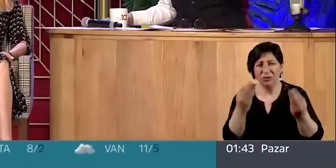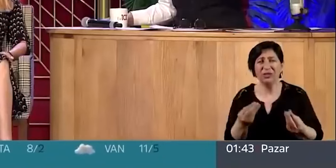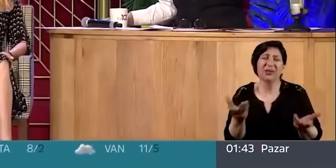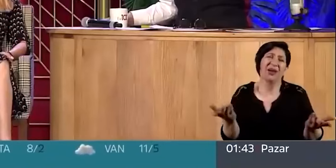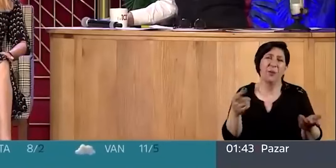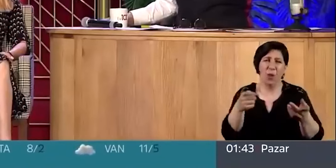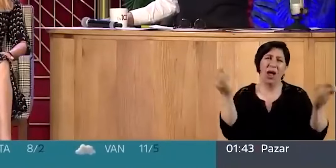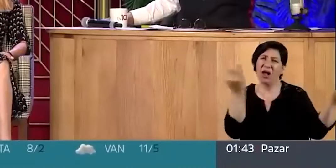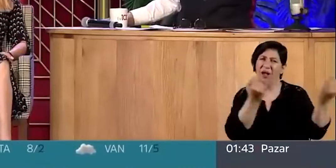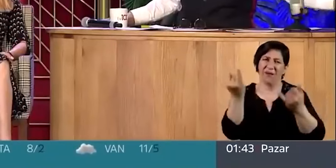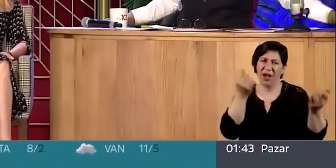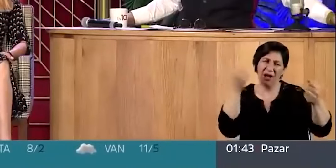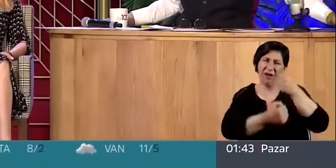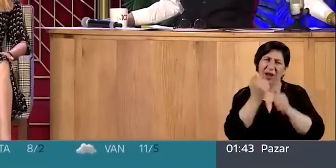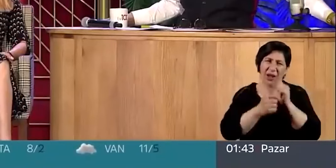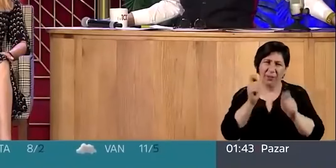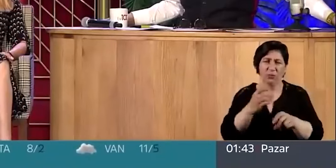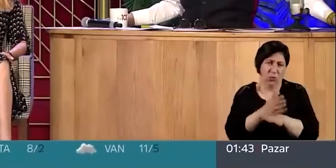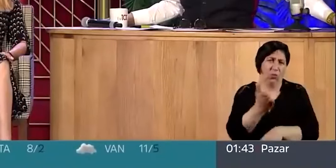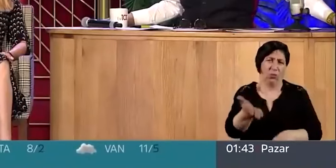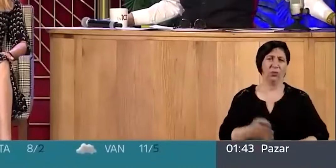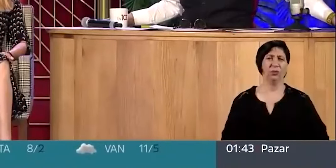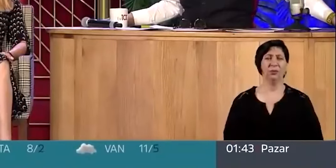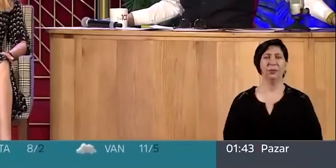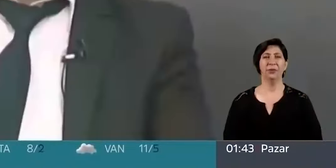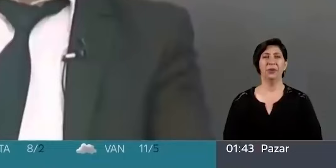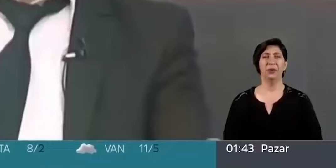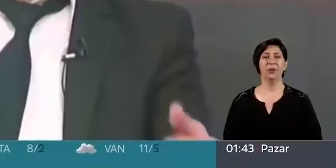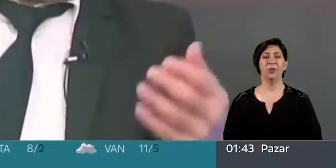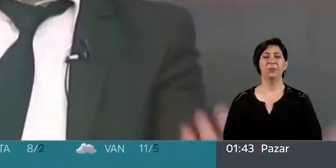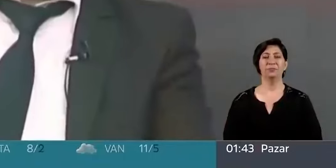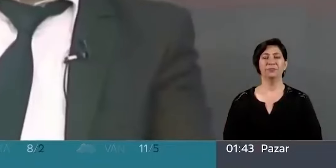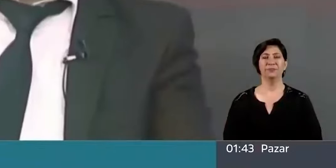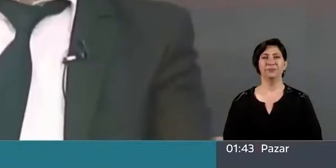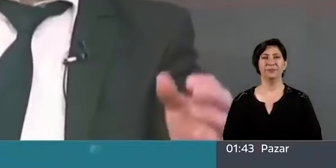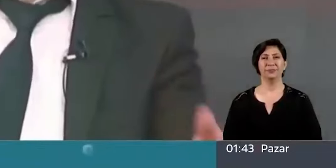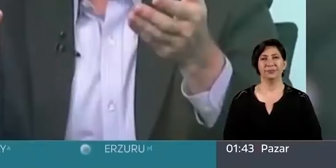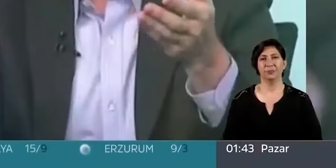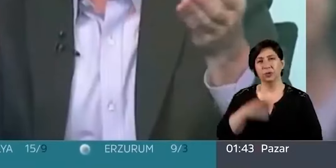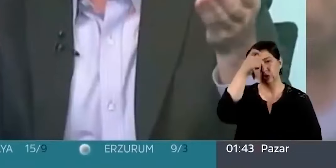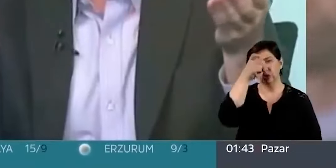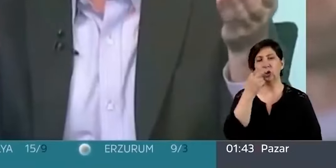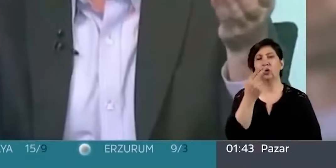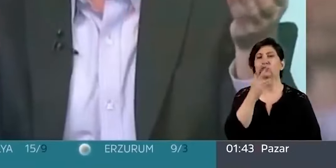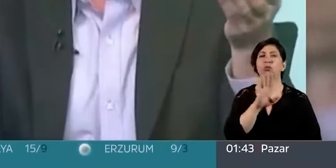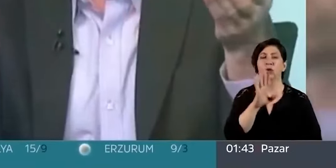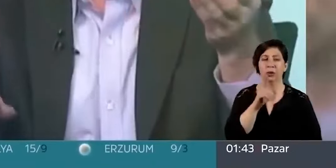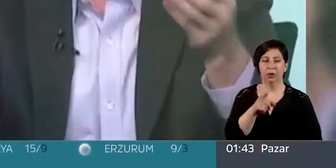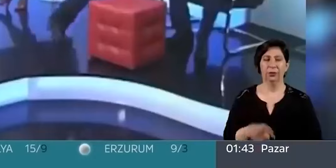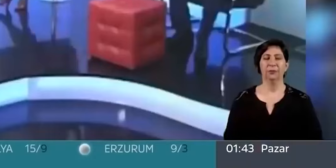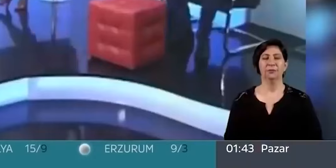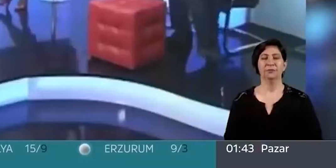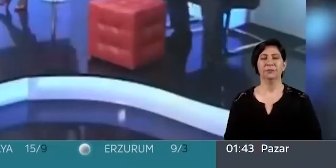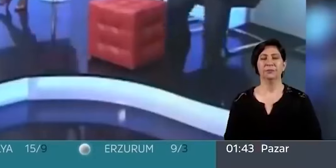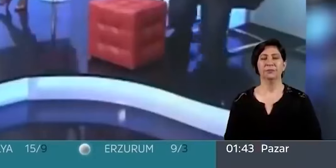edeceğinize böyle kavga edin. Daha dürüstçe bence. Görelim. Bu dete tak. İftako mu rakusi? Yakovam. Zaten мы не будем